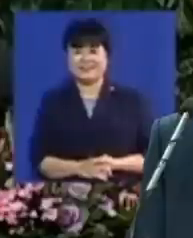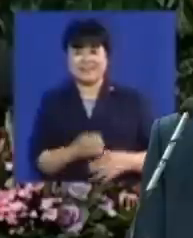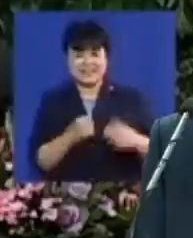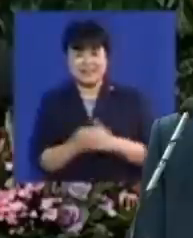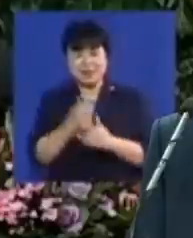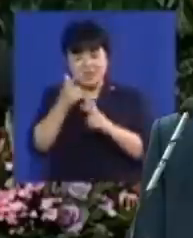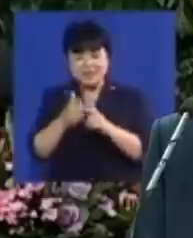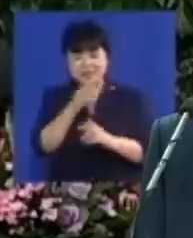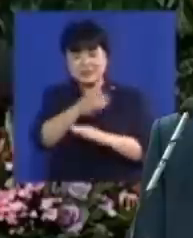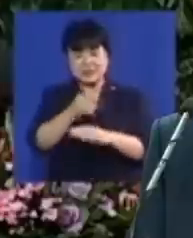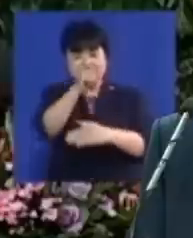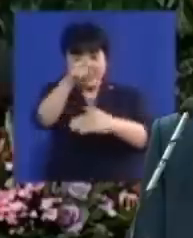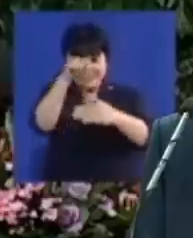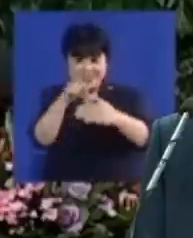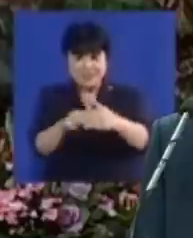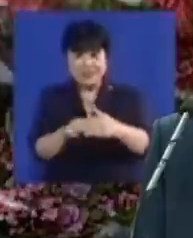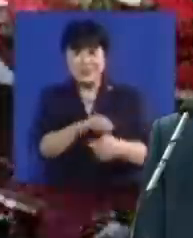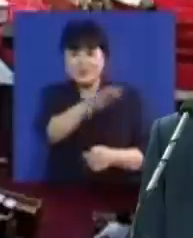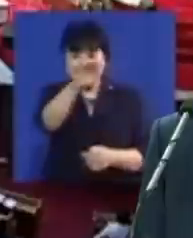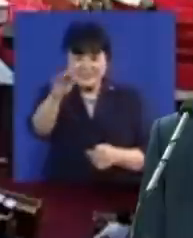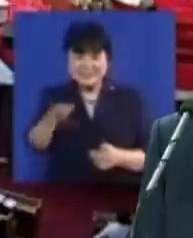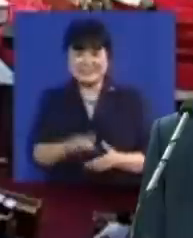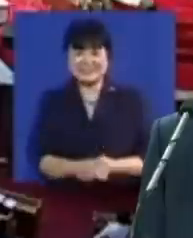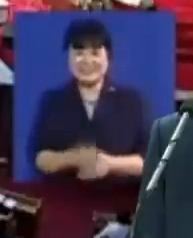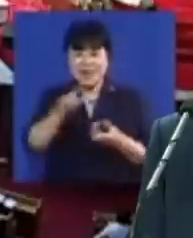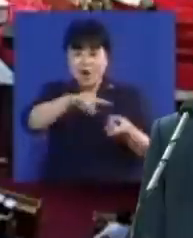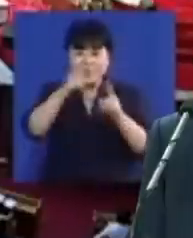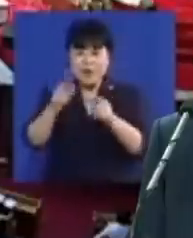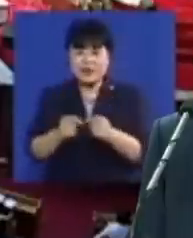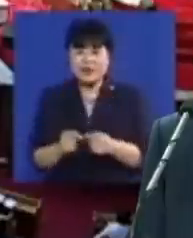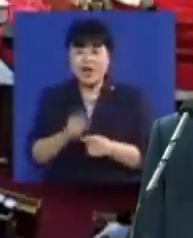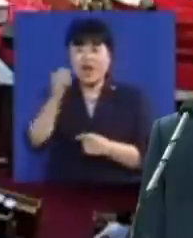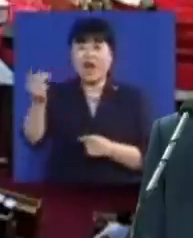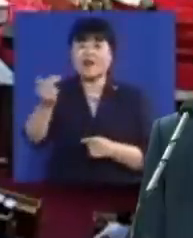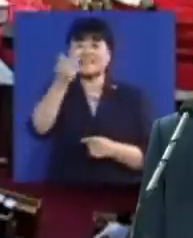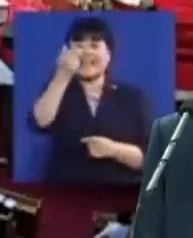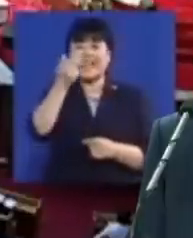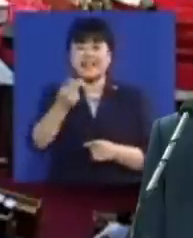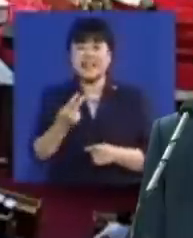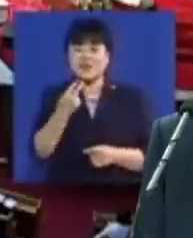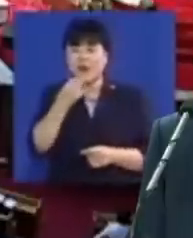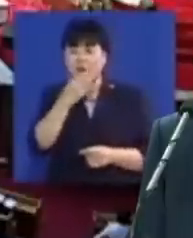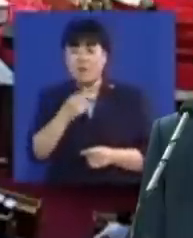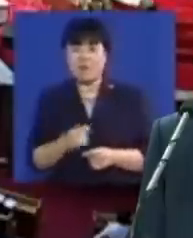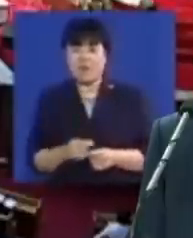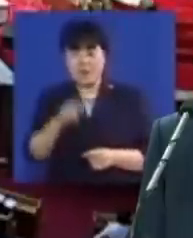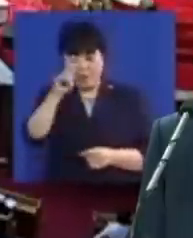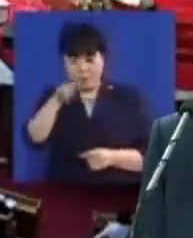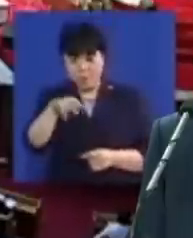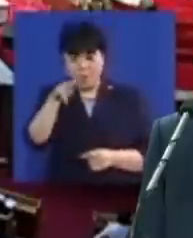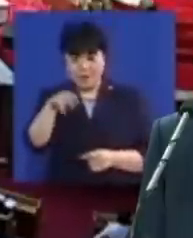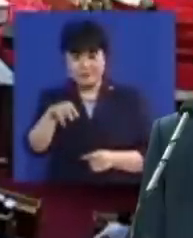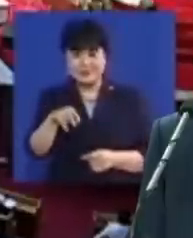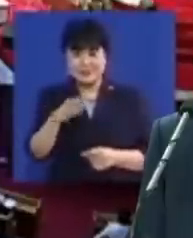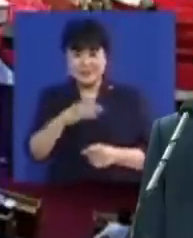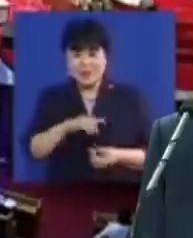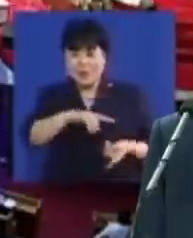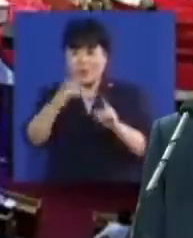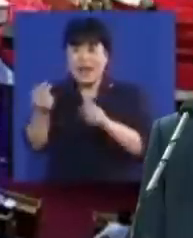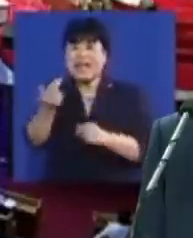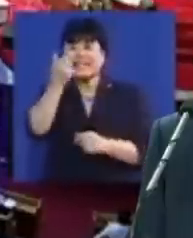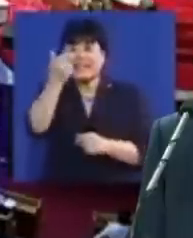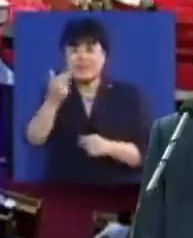그러므로 예수 그리스도 안에 우리는 부활의 영원한 생명이 있습니다. 요한복음 11장 25절로 26절에 나는